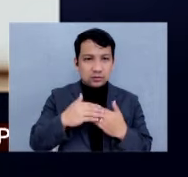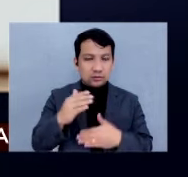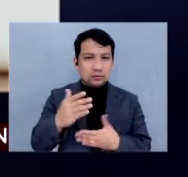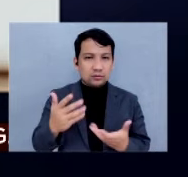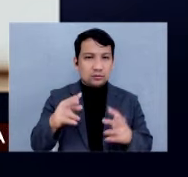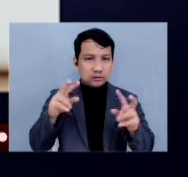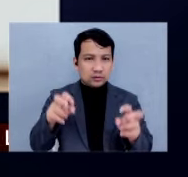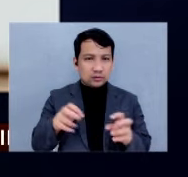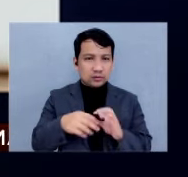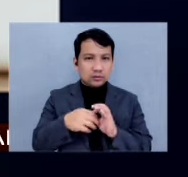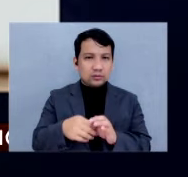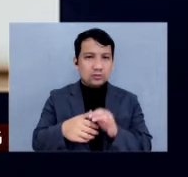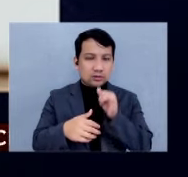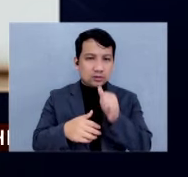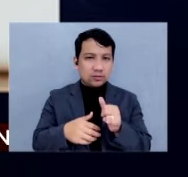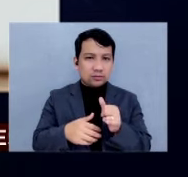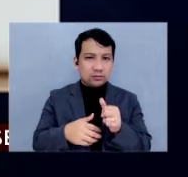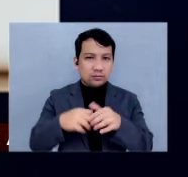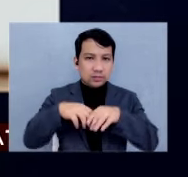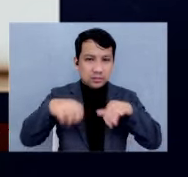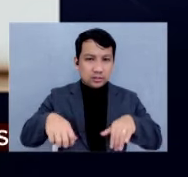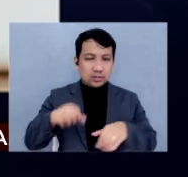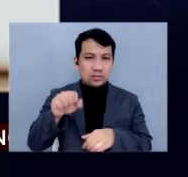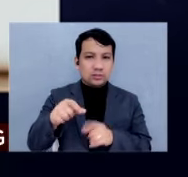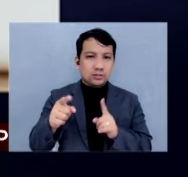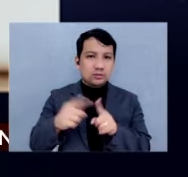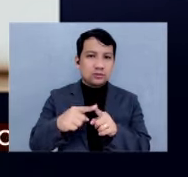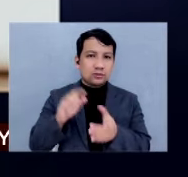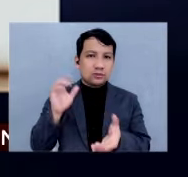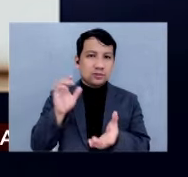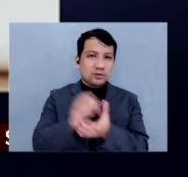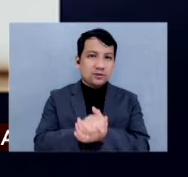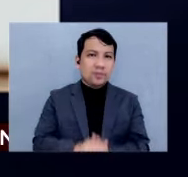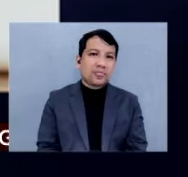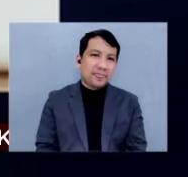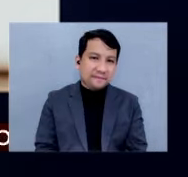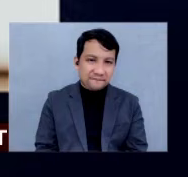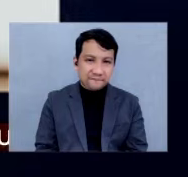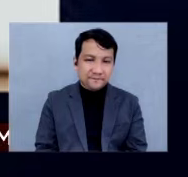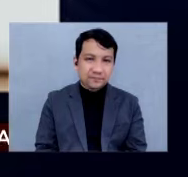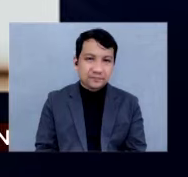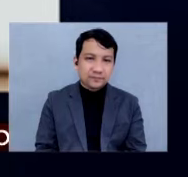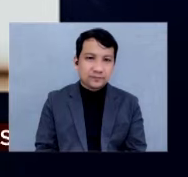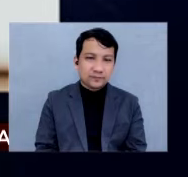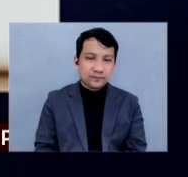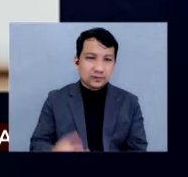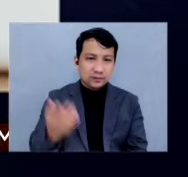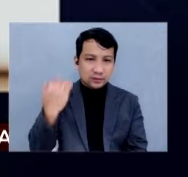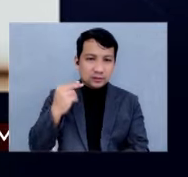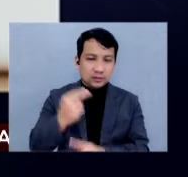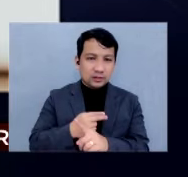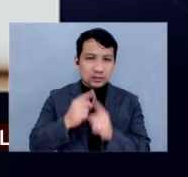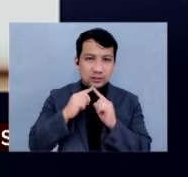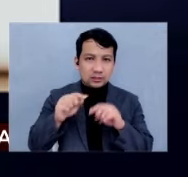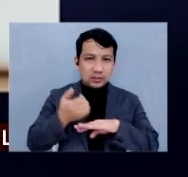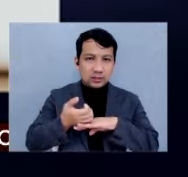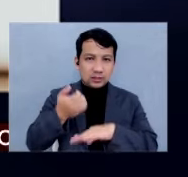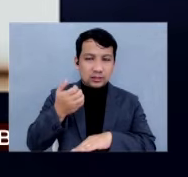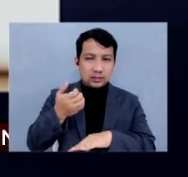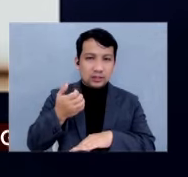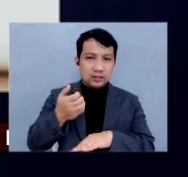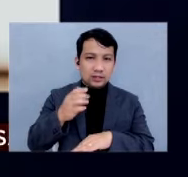V, no more kapitbahay, yes to asawa. Last year, November, nang ma-engage sina Kong at